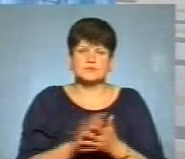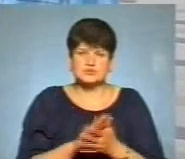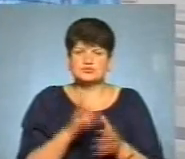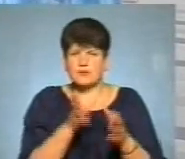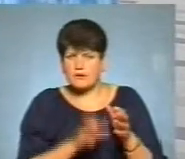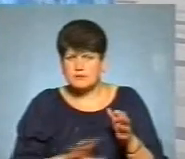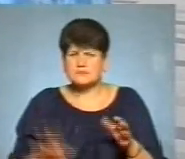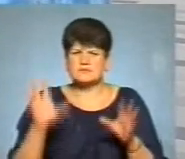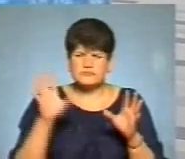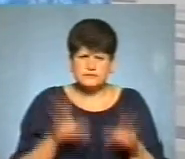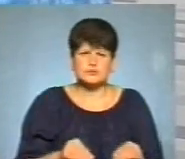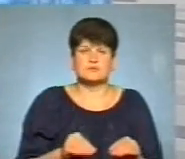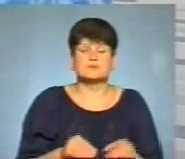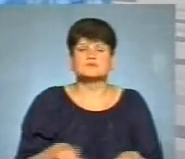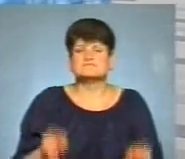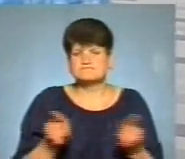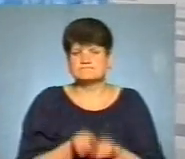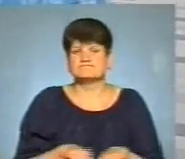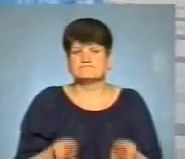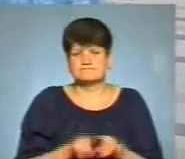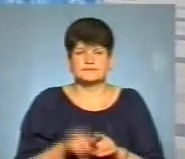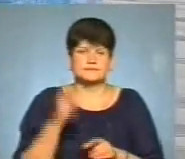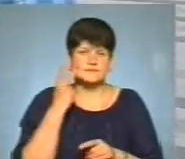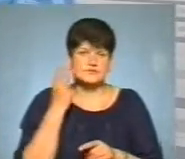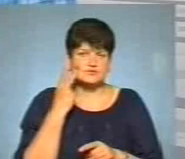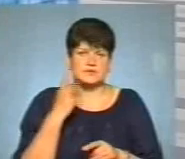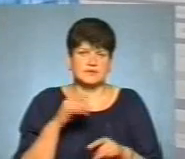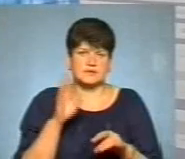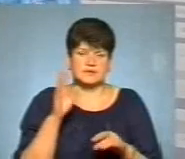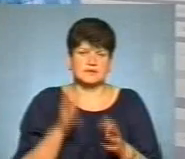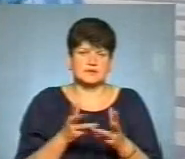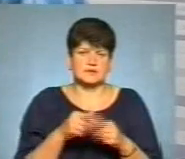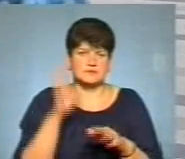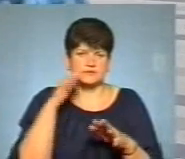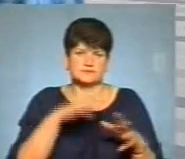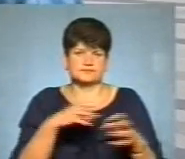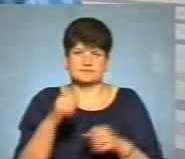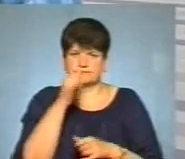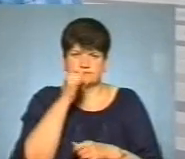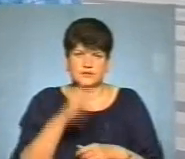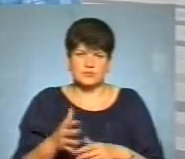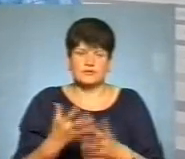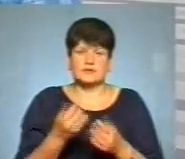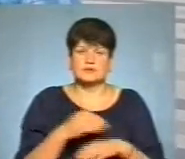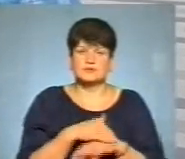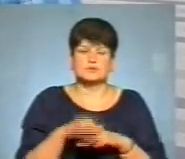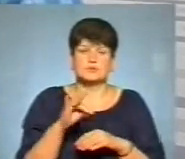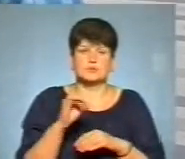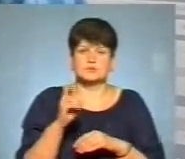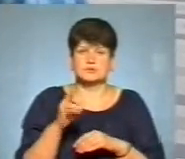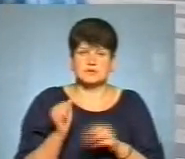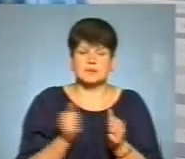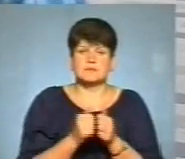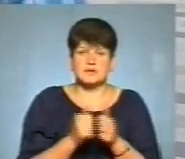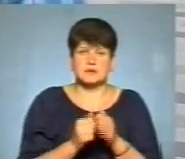все рівно є таку кількість води, вона не може сприйняти. Ну, наприклад, взяти вулицю Руську. Є в нас біля церкви,